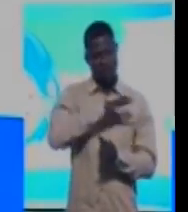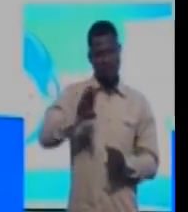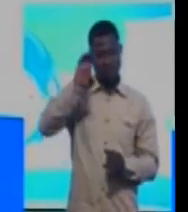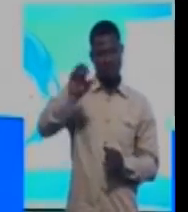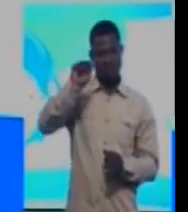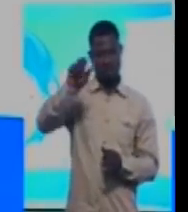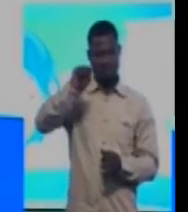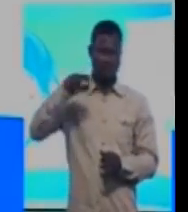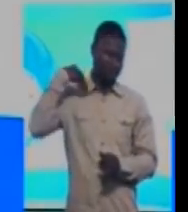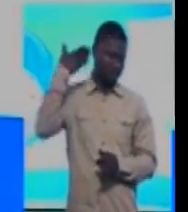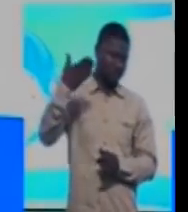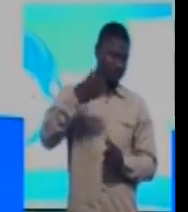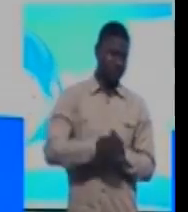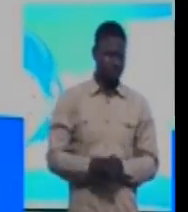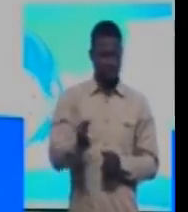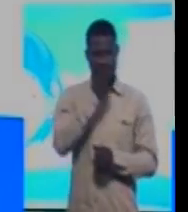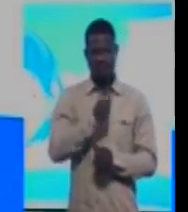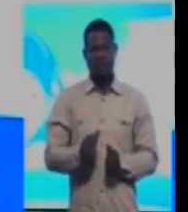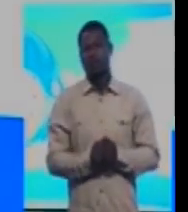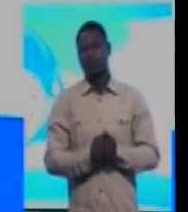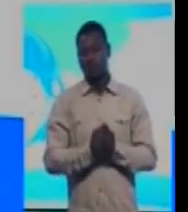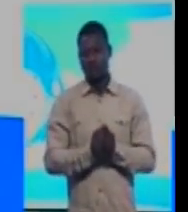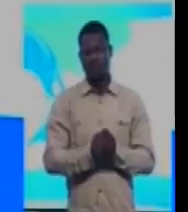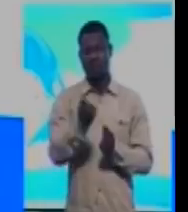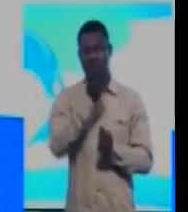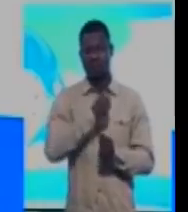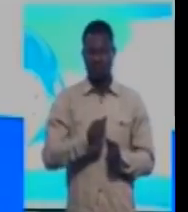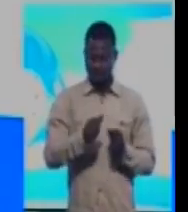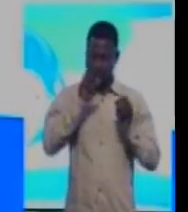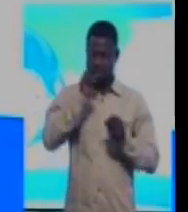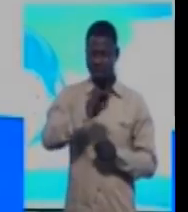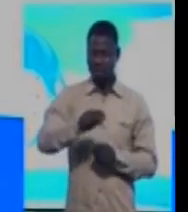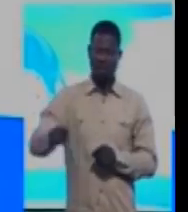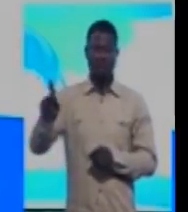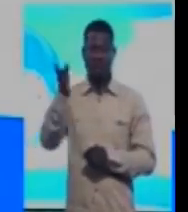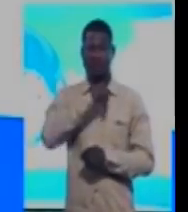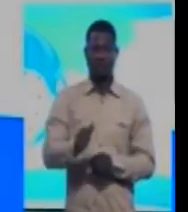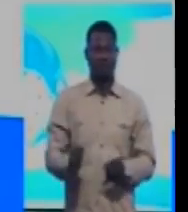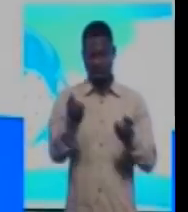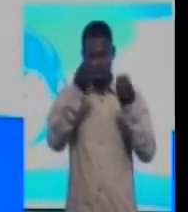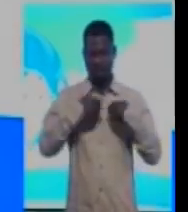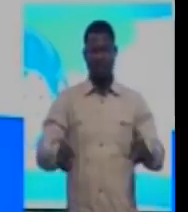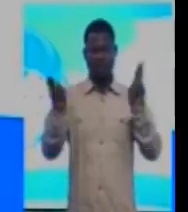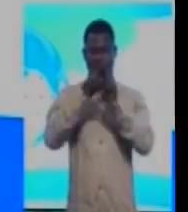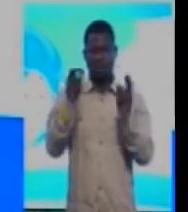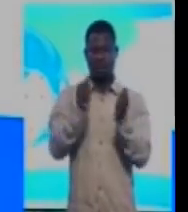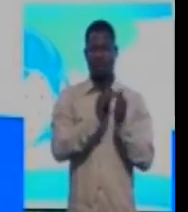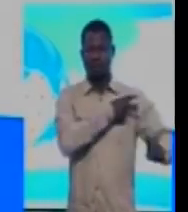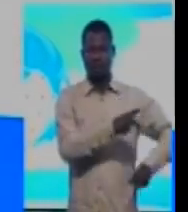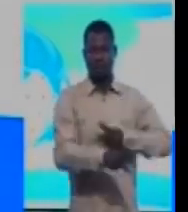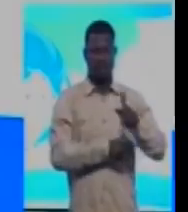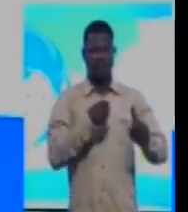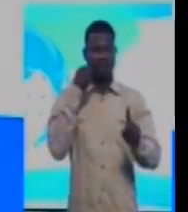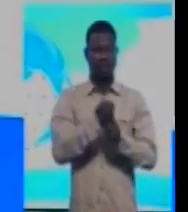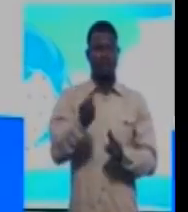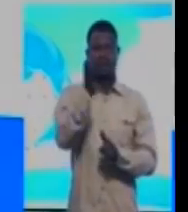le meeting de l'Union pour le progrès et le changement à Abidjan et la question sécuritaire. À la loupe, l'attaque de Bundi et